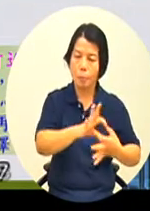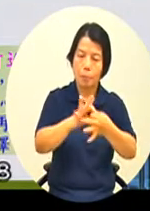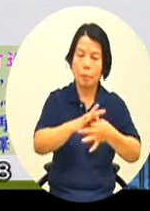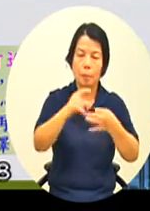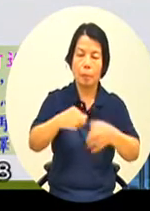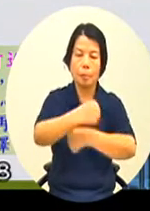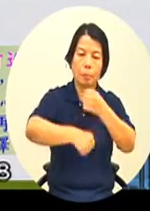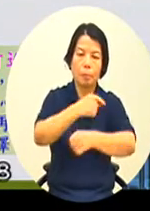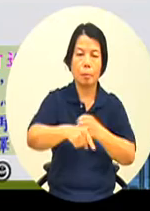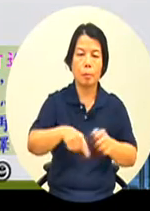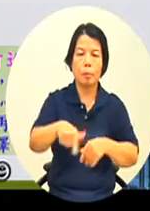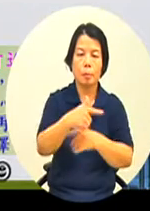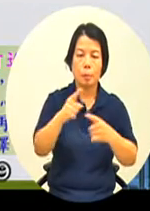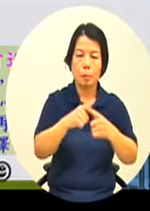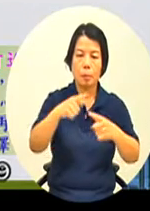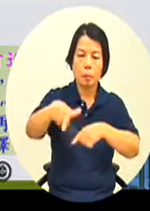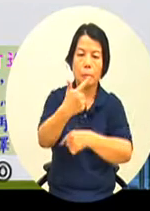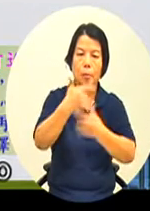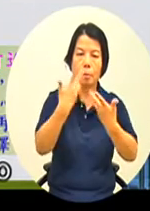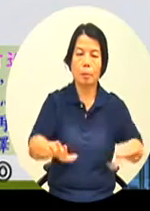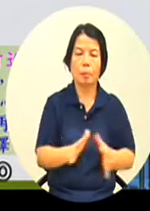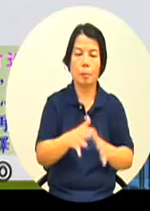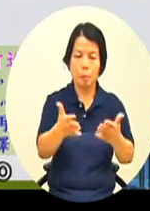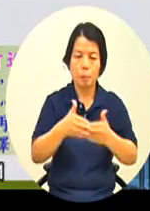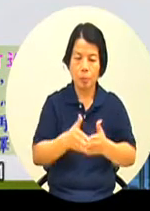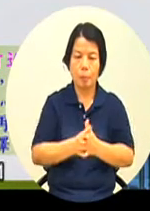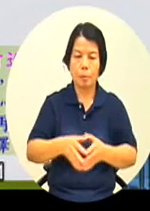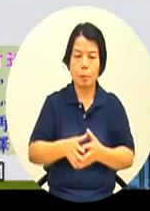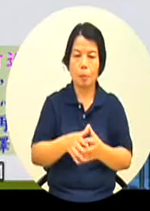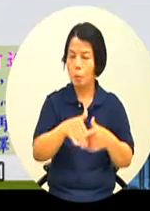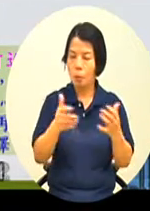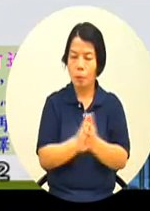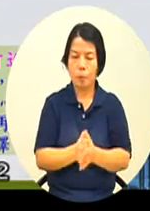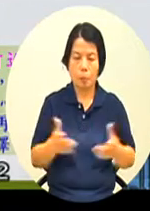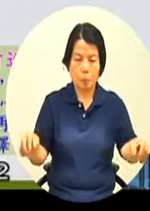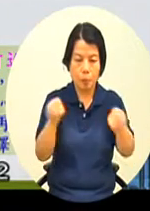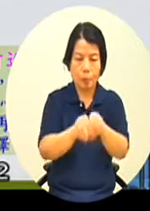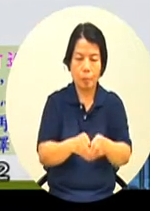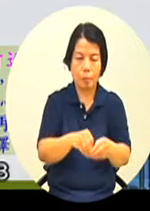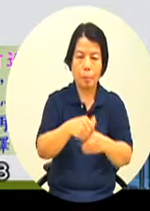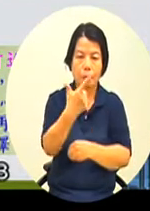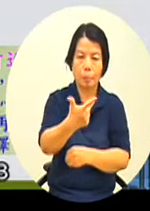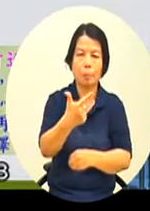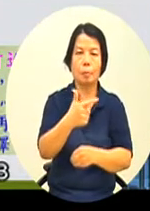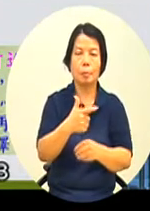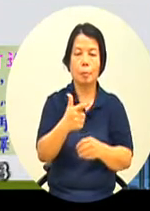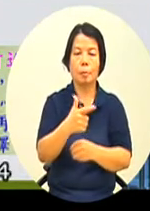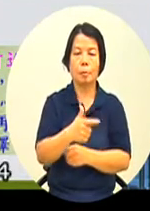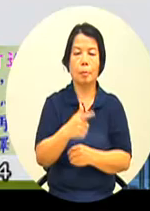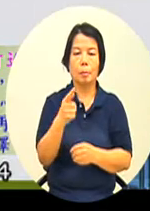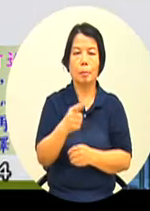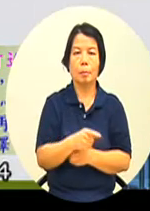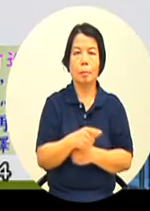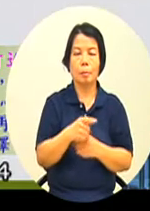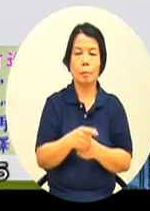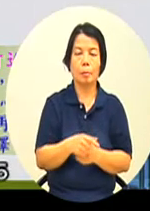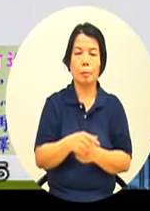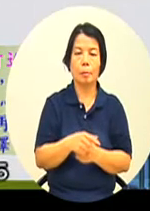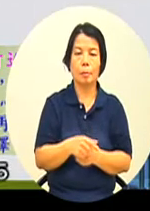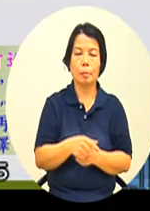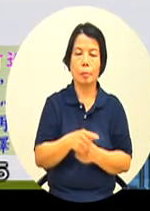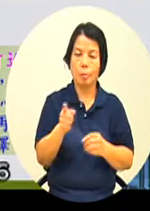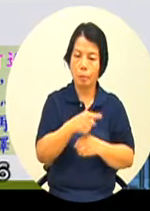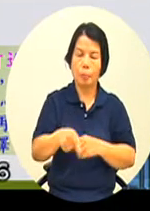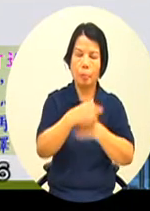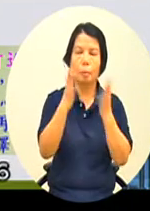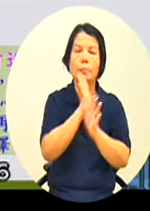参加，互表心意有16对。另外，我们也有多样的员工社团，目前我们市府里面已